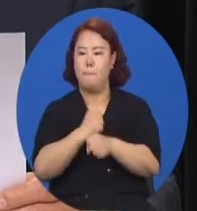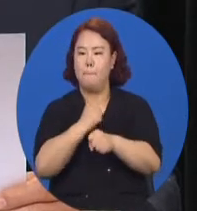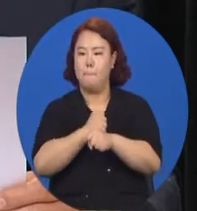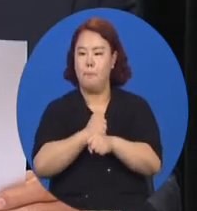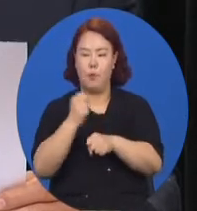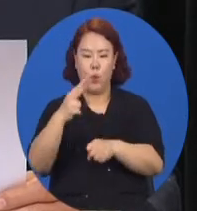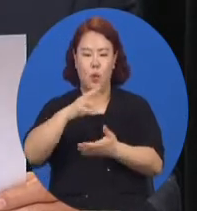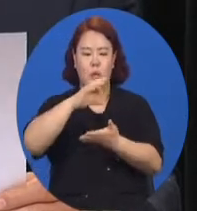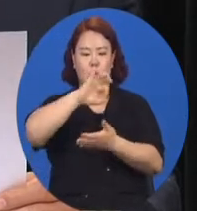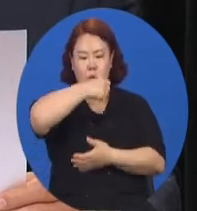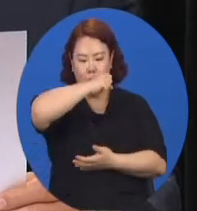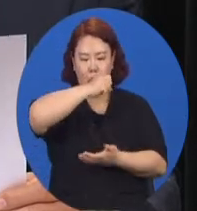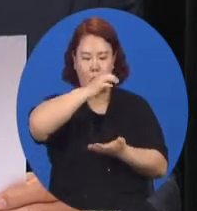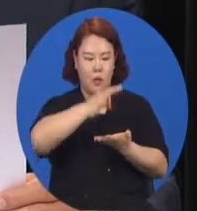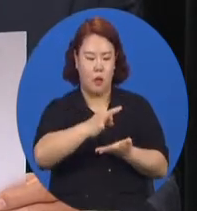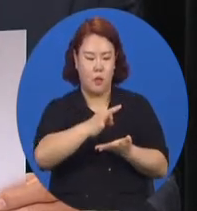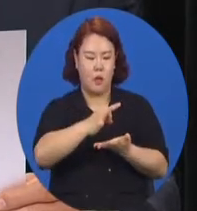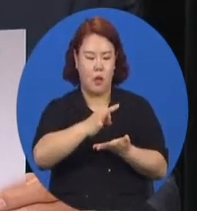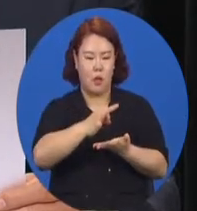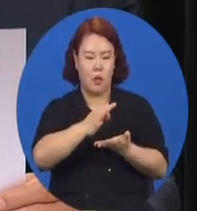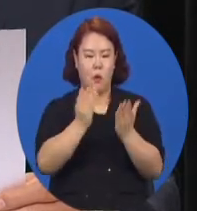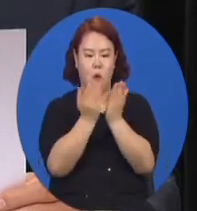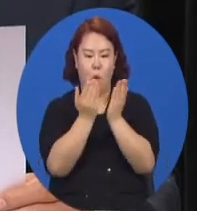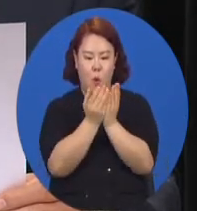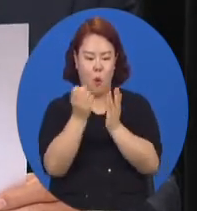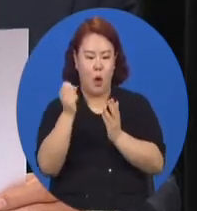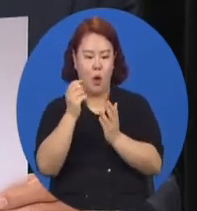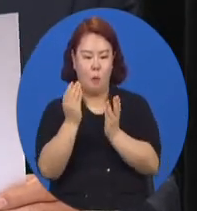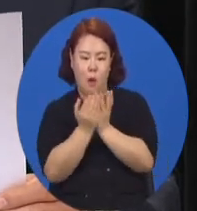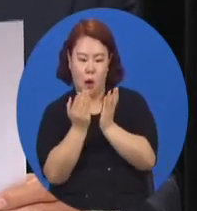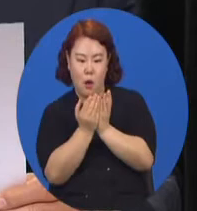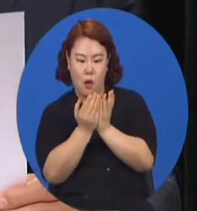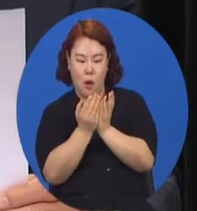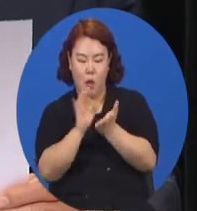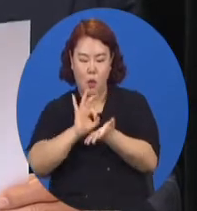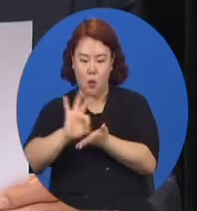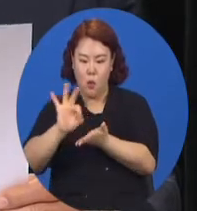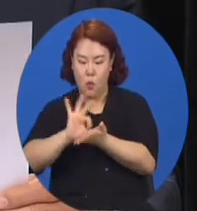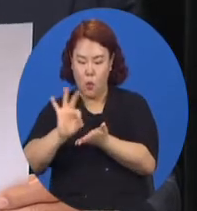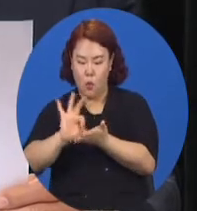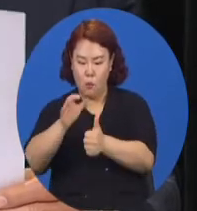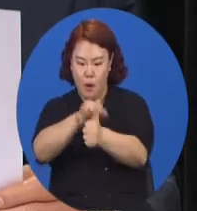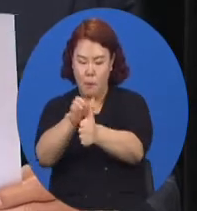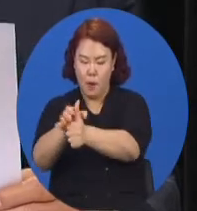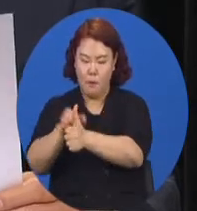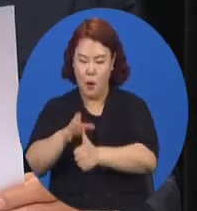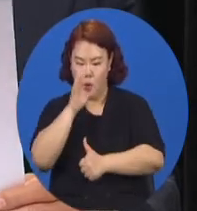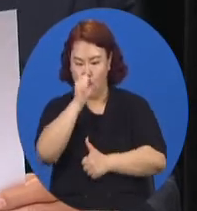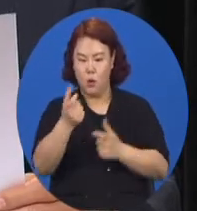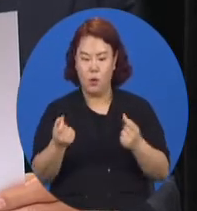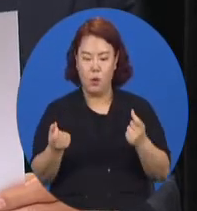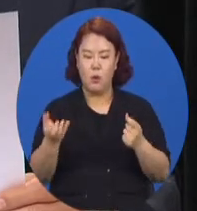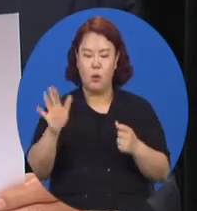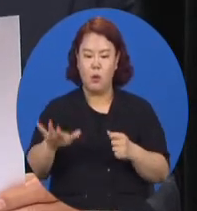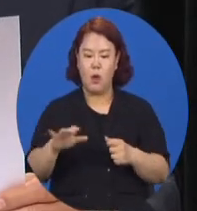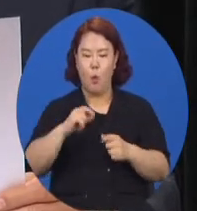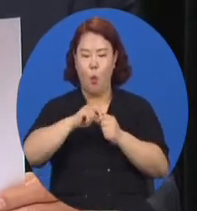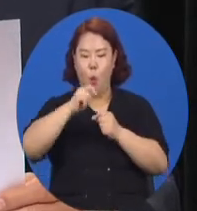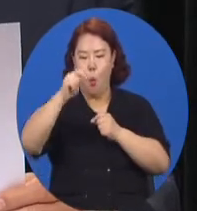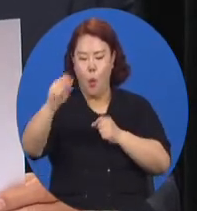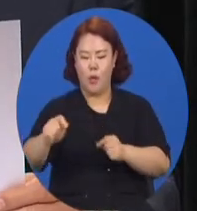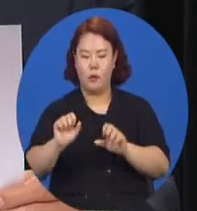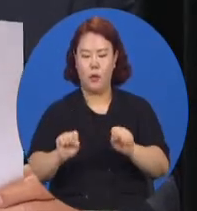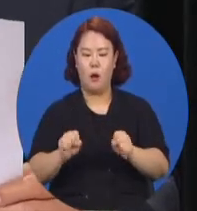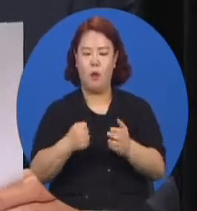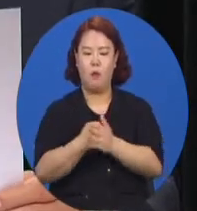예산은 형평성과 논리에 맞게 적용되는 게 원칙이라고 생각을 하는데 오래 살았다는 것만으로 지역에 공헌했다는